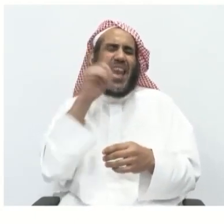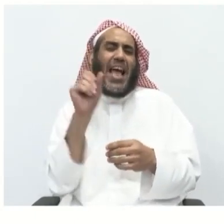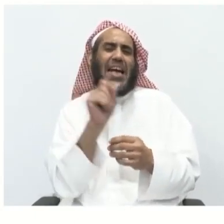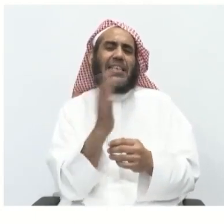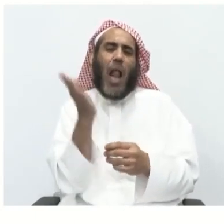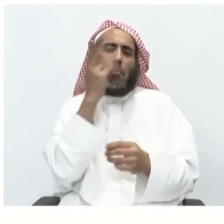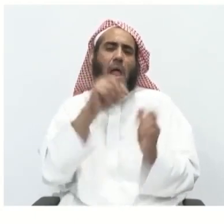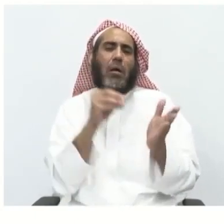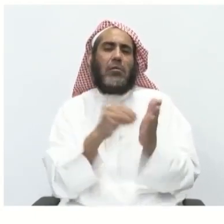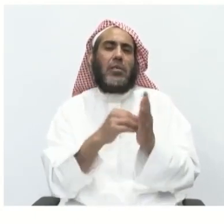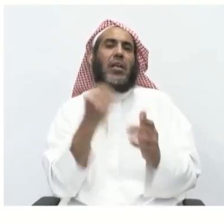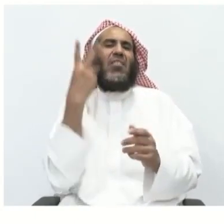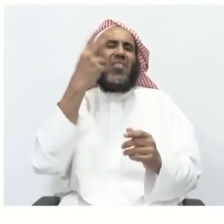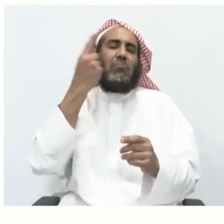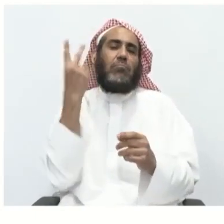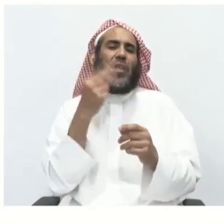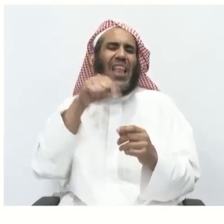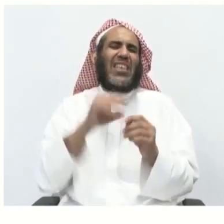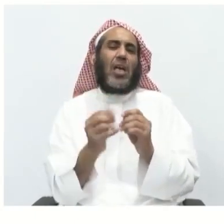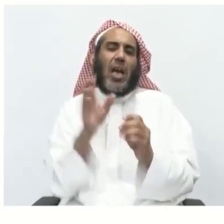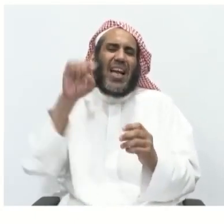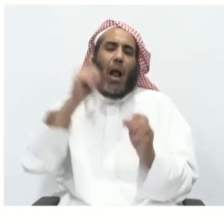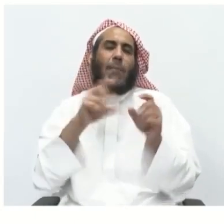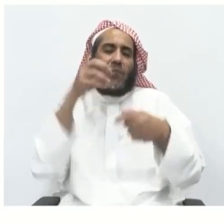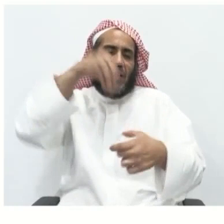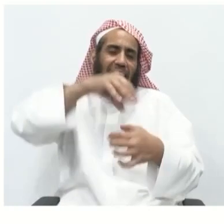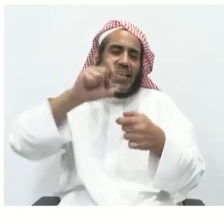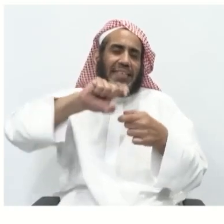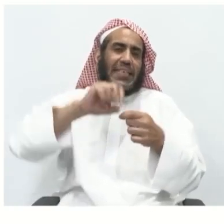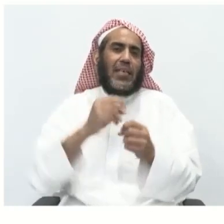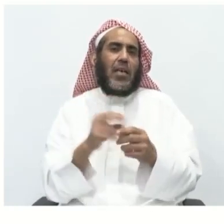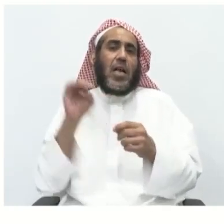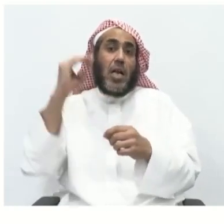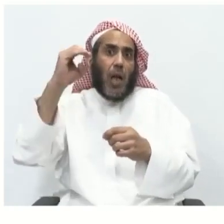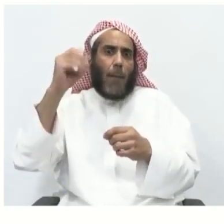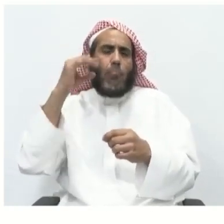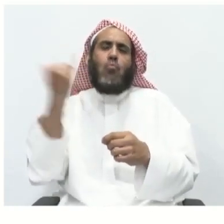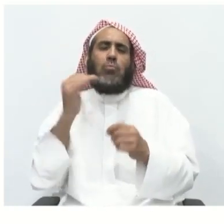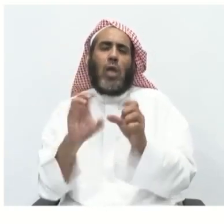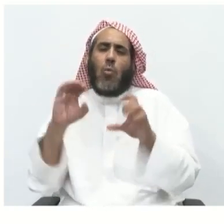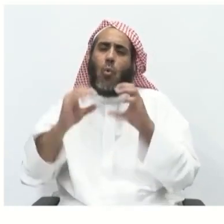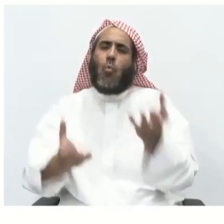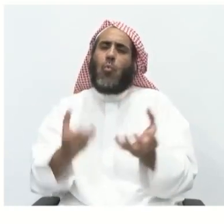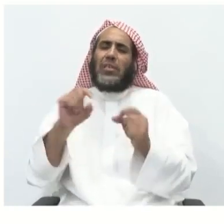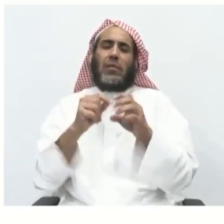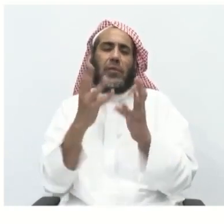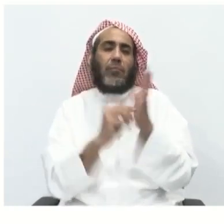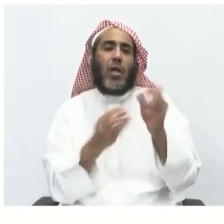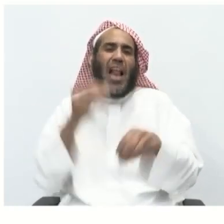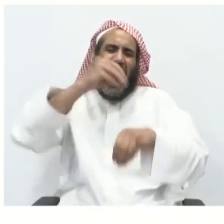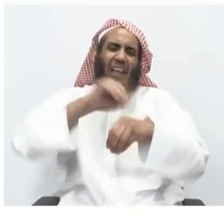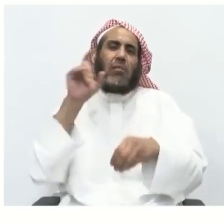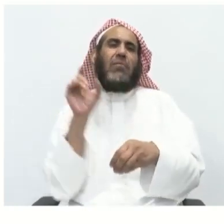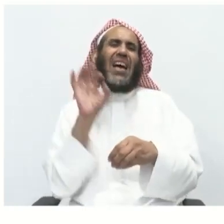المائيه 12 غرام في كاس اذا هنا سنحتاج معرفه الغرامات حتى نتبين الحسابات اضف 50